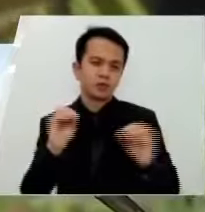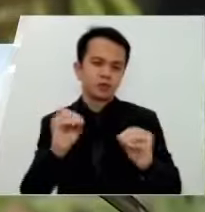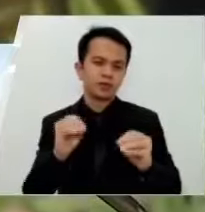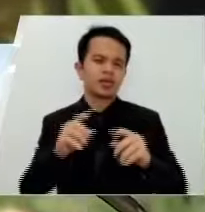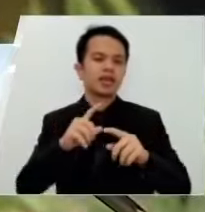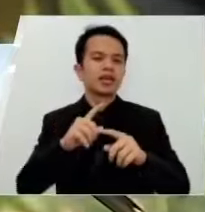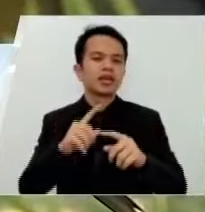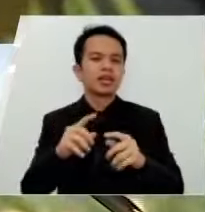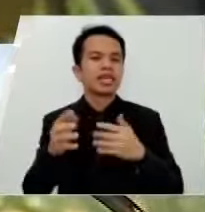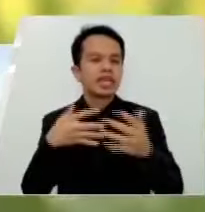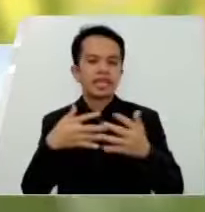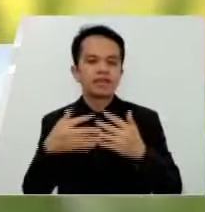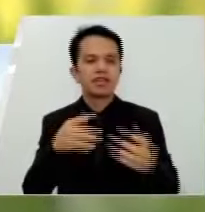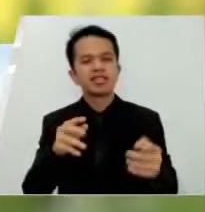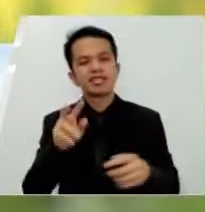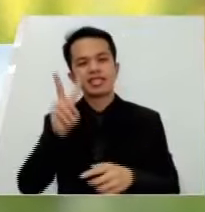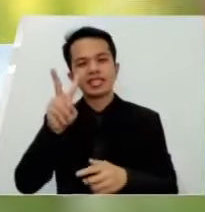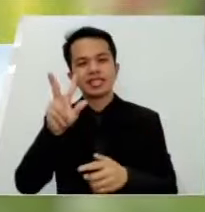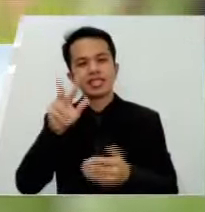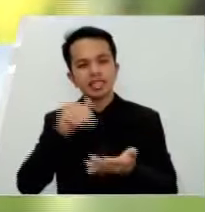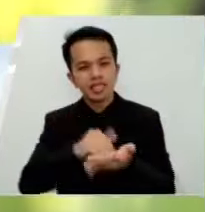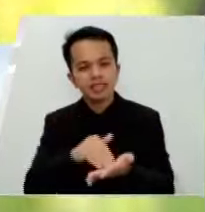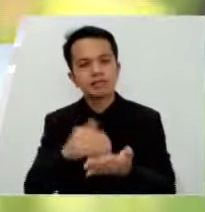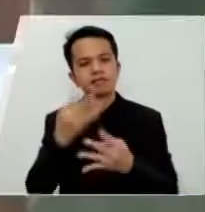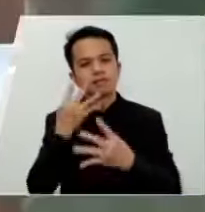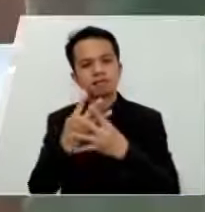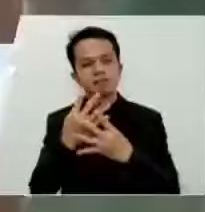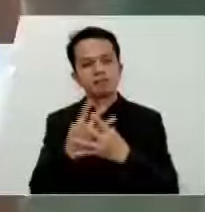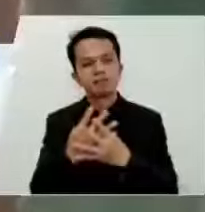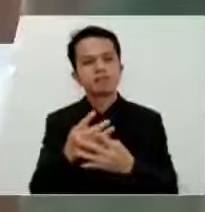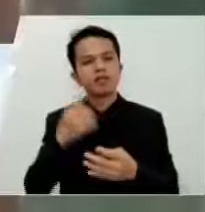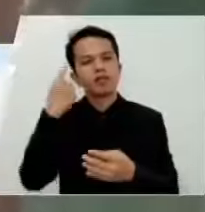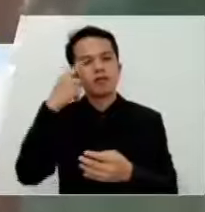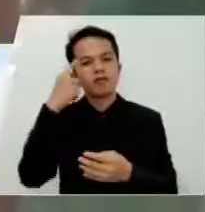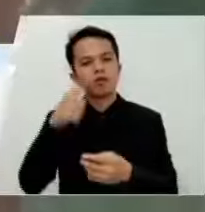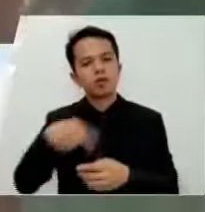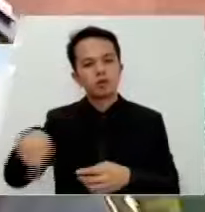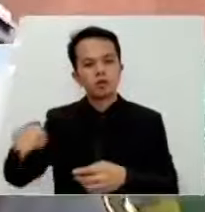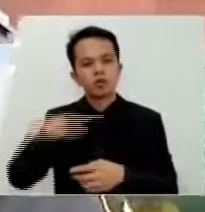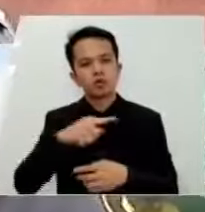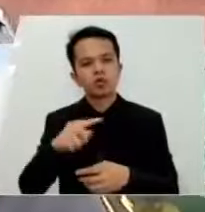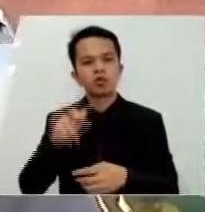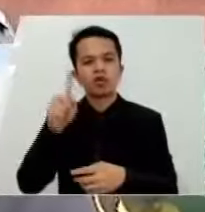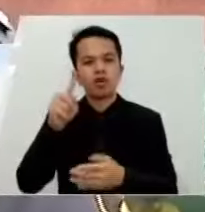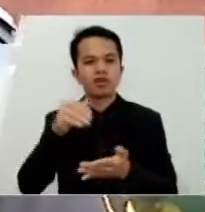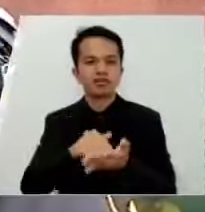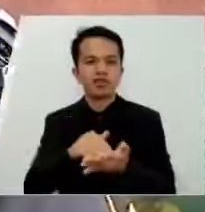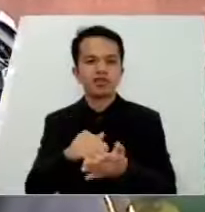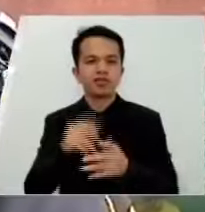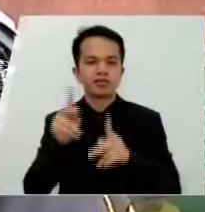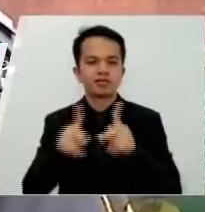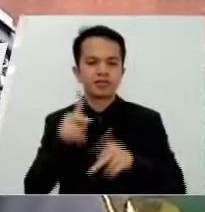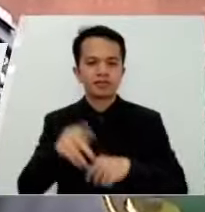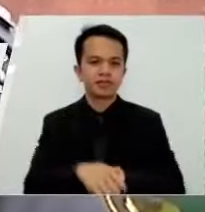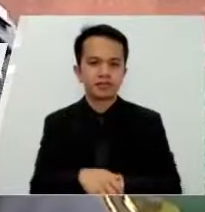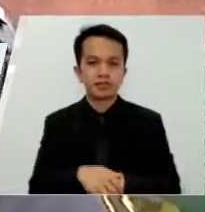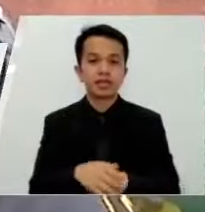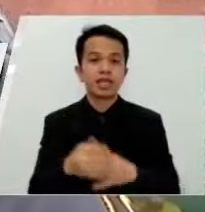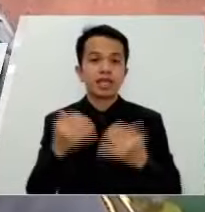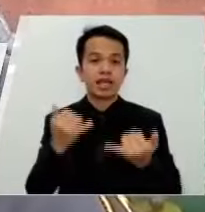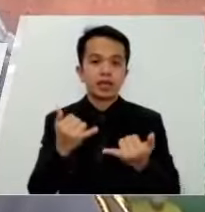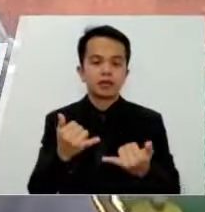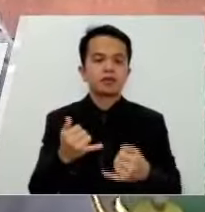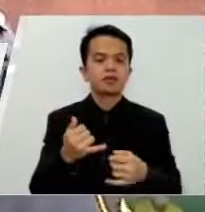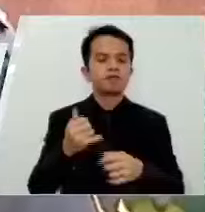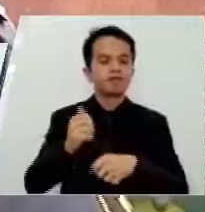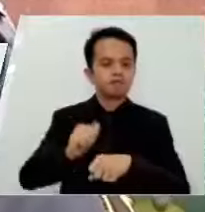mahigit 3,000 na ang nakakulong sa pasilidad na para lang sana sa mahigit 1,000. Dine-require namin yung mga PDLs natin to